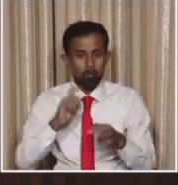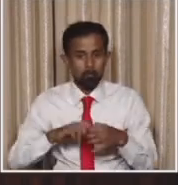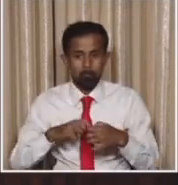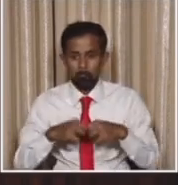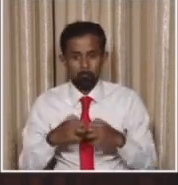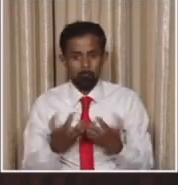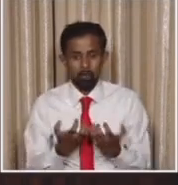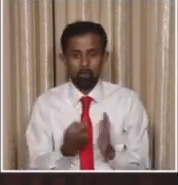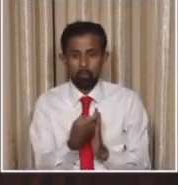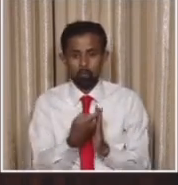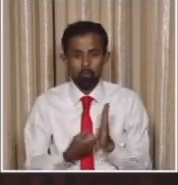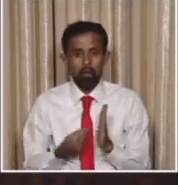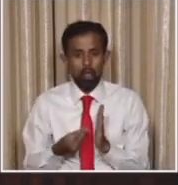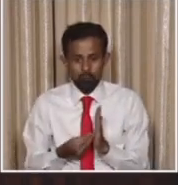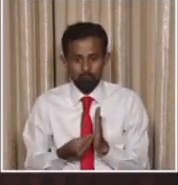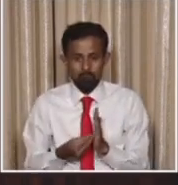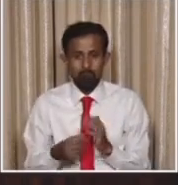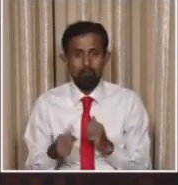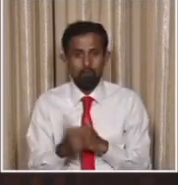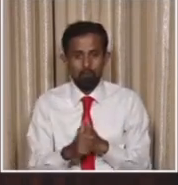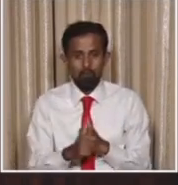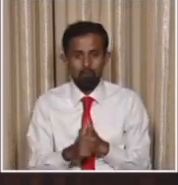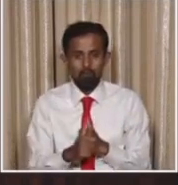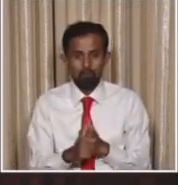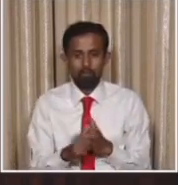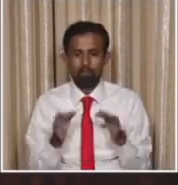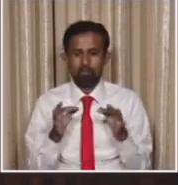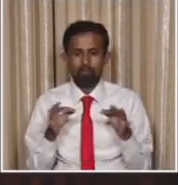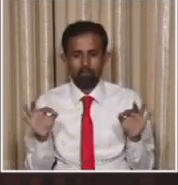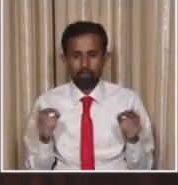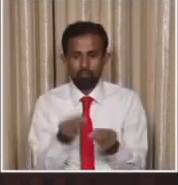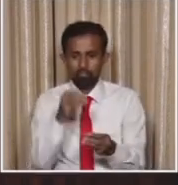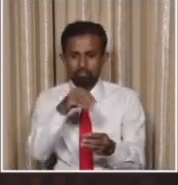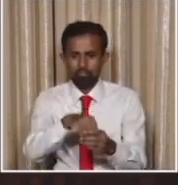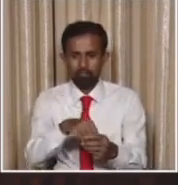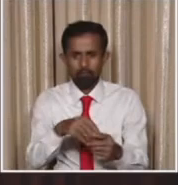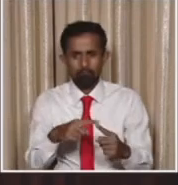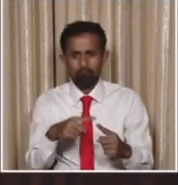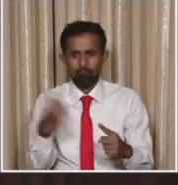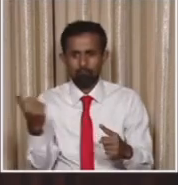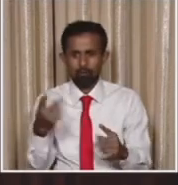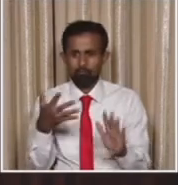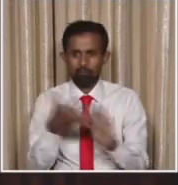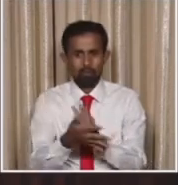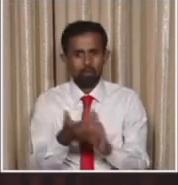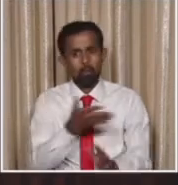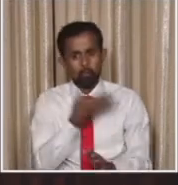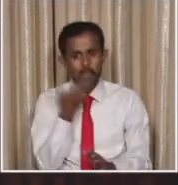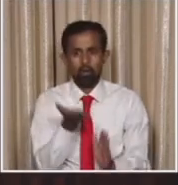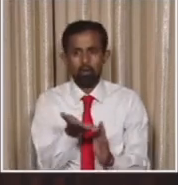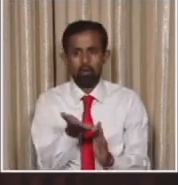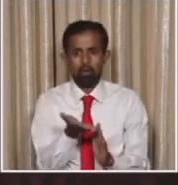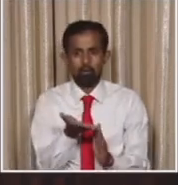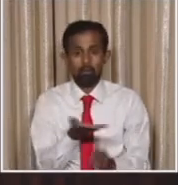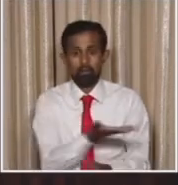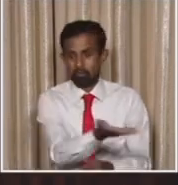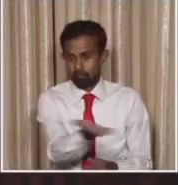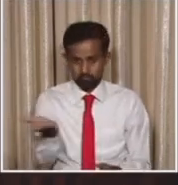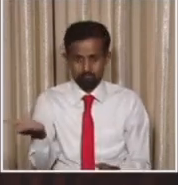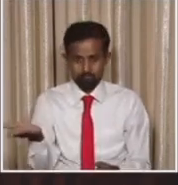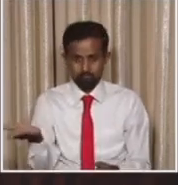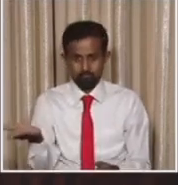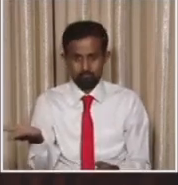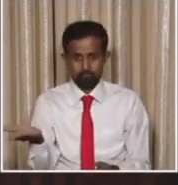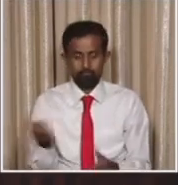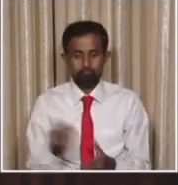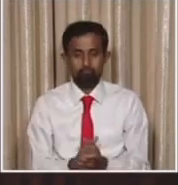මේ රෙගුලේෂන් එක විසින් ඇති කරන නිදහස් කිරීම ඇතුලේ වෙන තැනකට මේක යන්න පුළුවන් කියලා මම හිතනවා. හැබැයි මේ සභාව ඇතුලේ